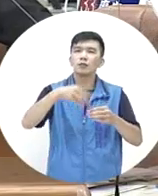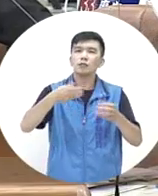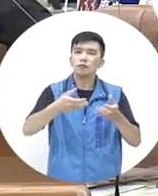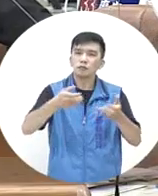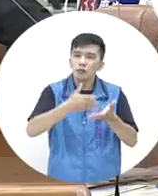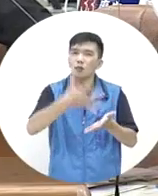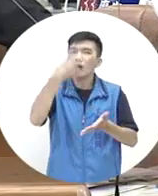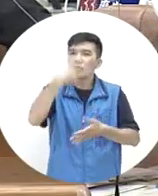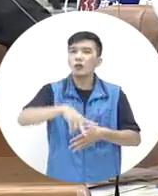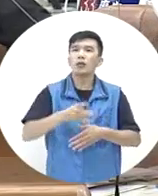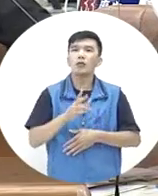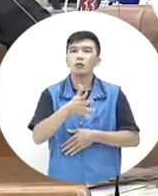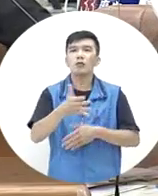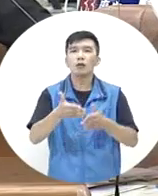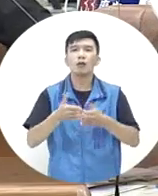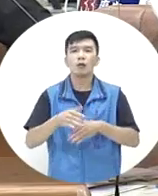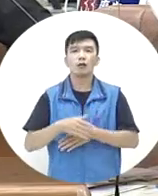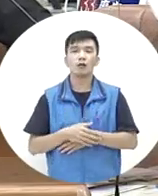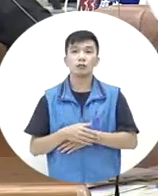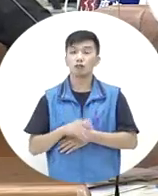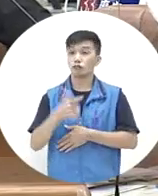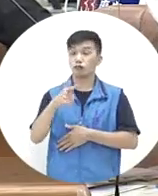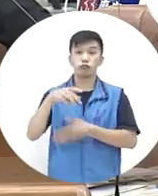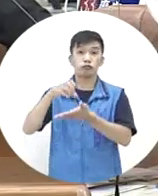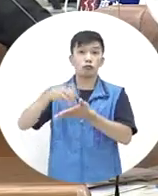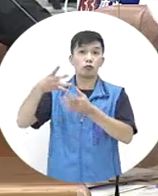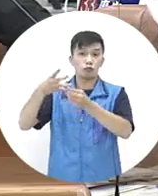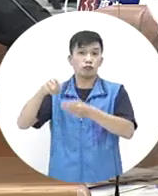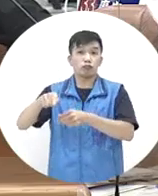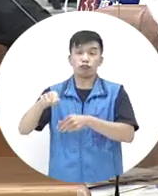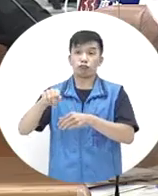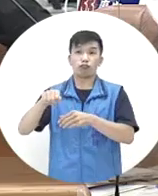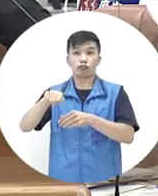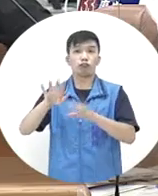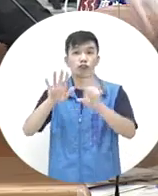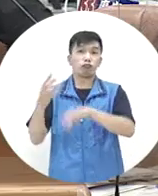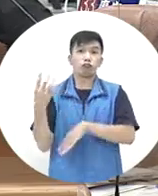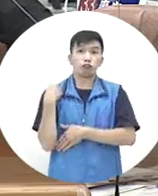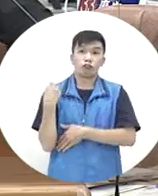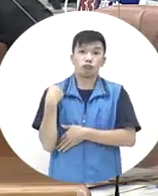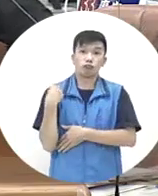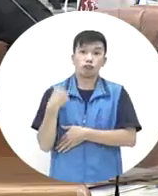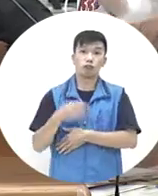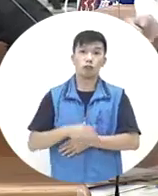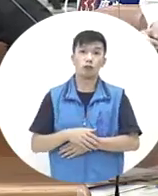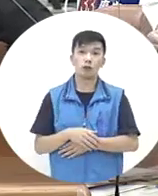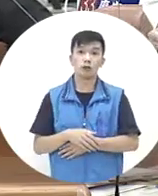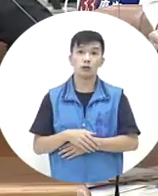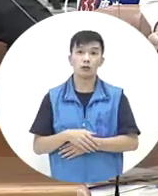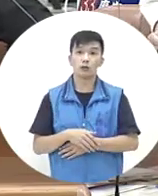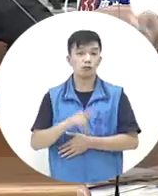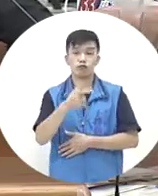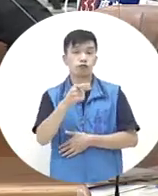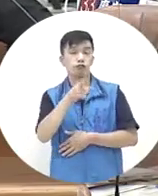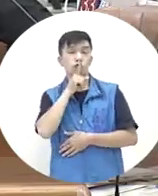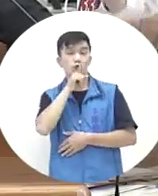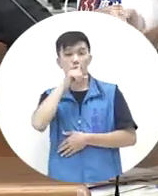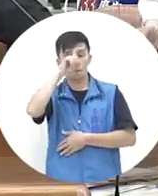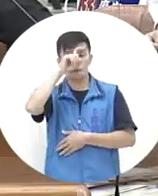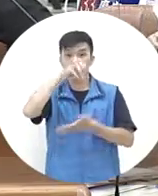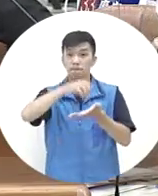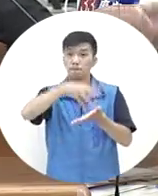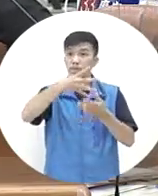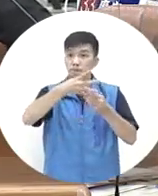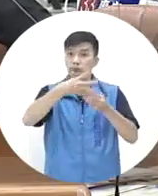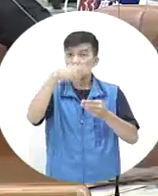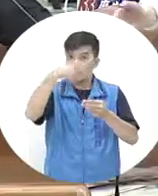核四重启，核四现在就这样子啊，核四现在就这样子啊。 对，所以现在核四要重启啊，所以你有没有一个态